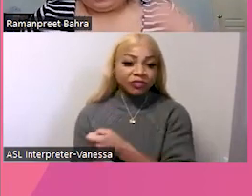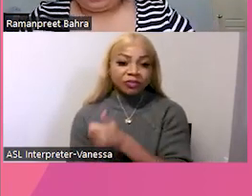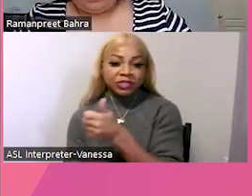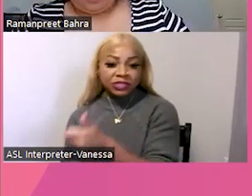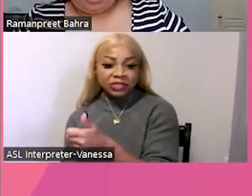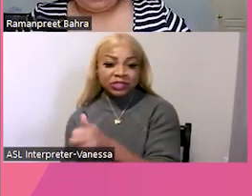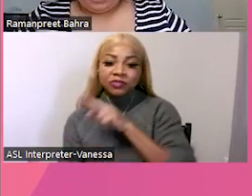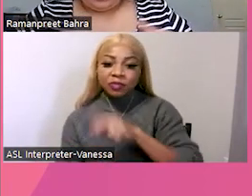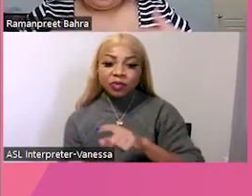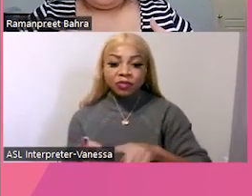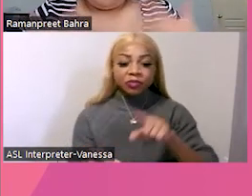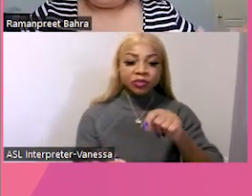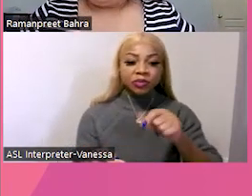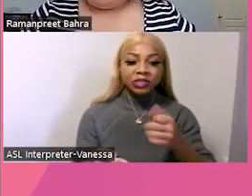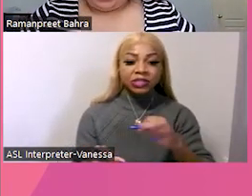les données